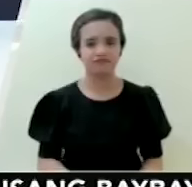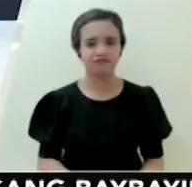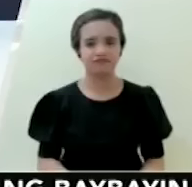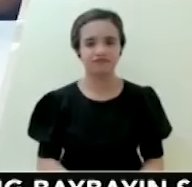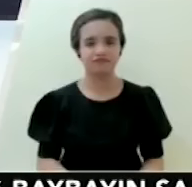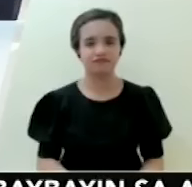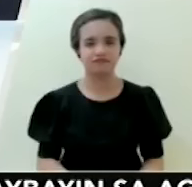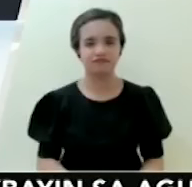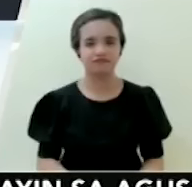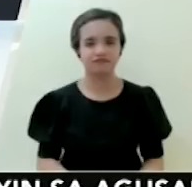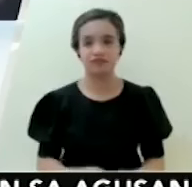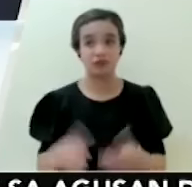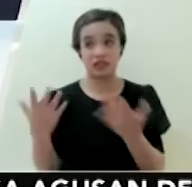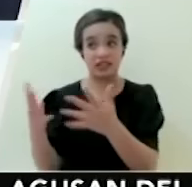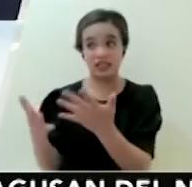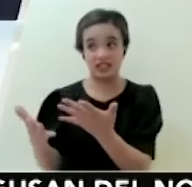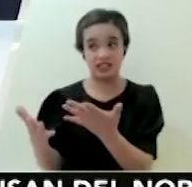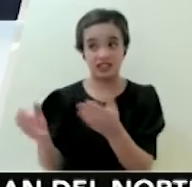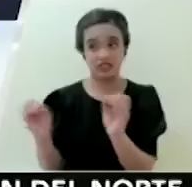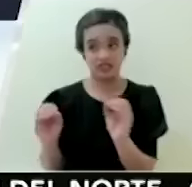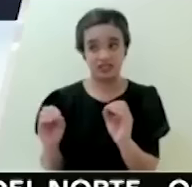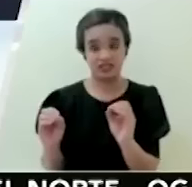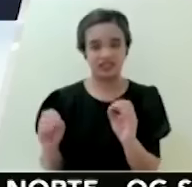wala na.